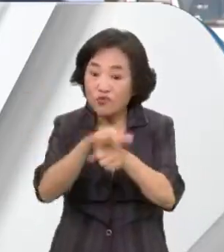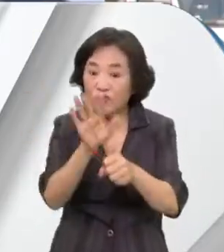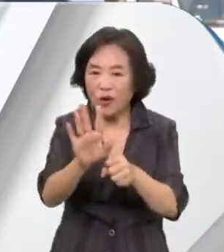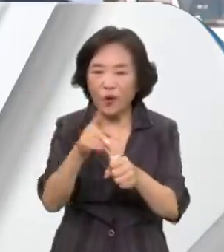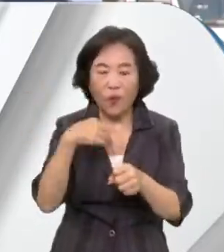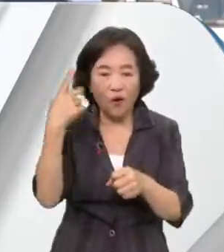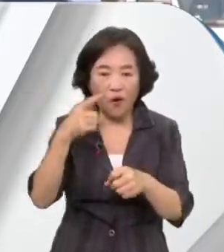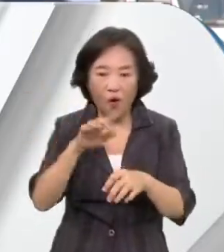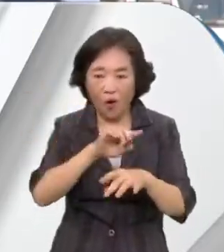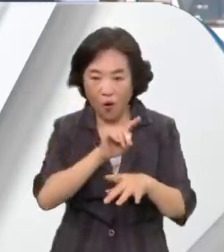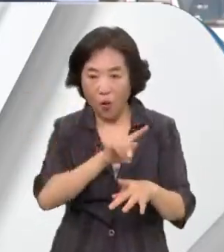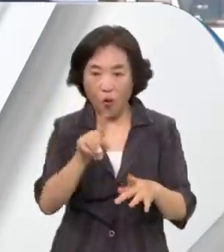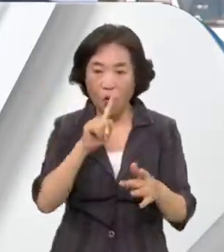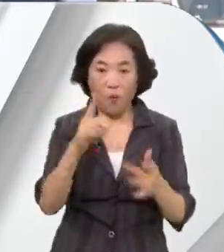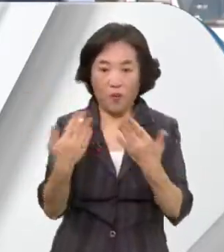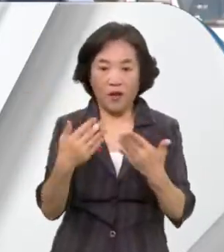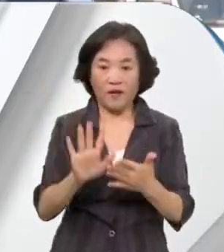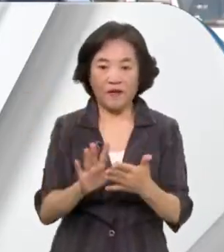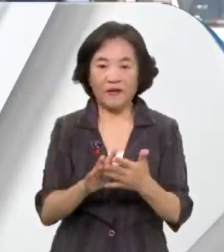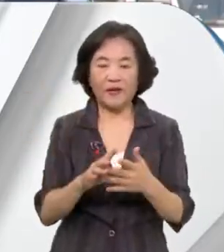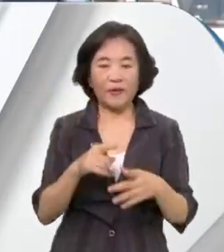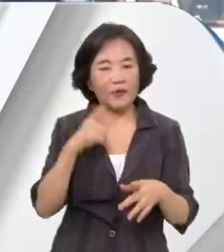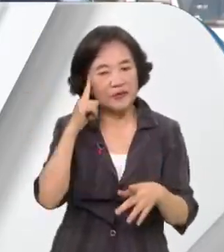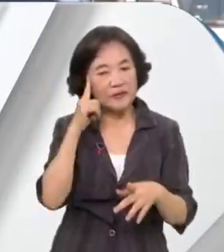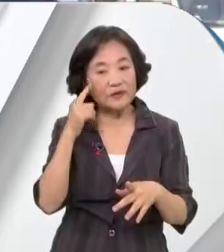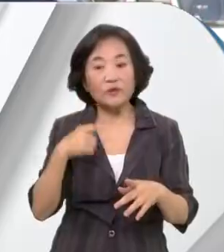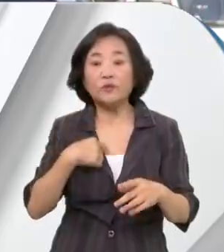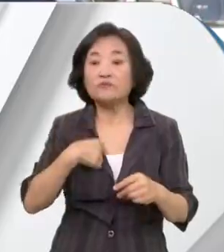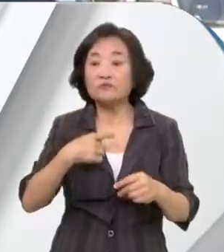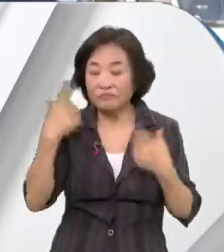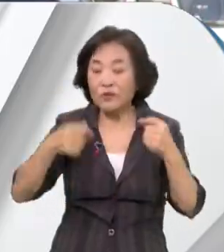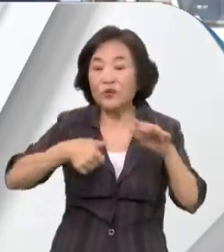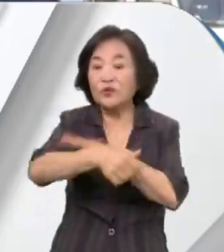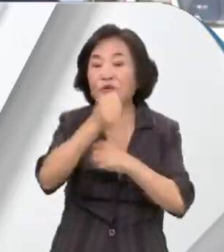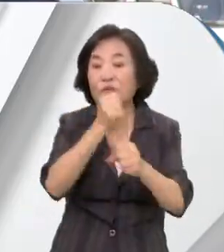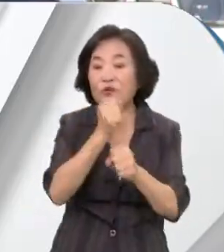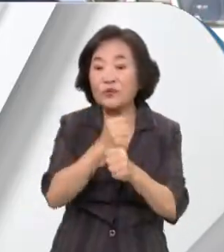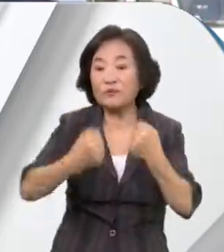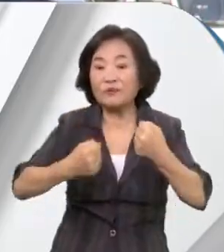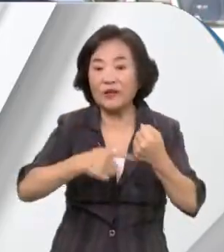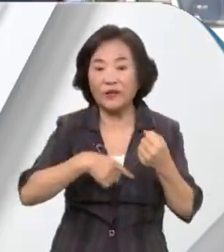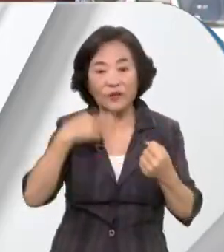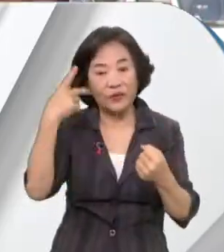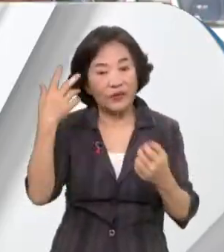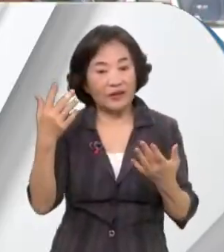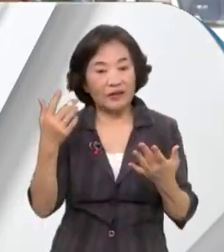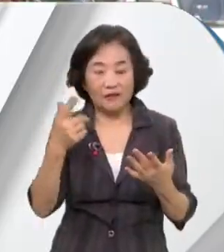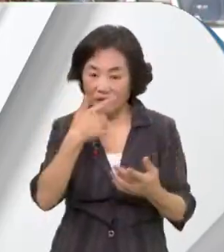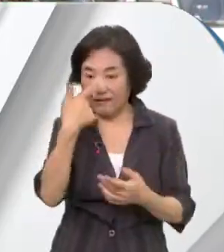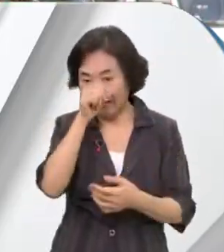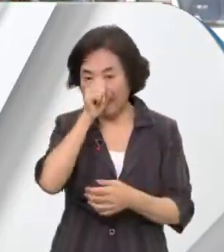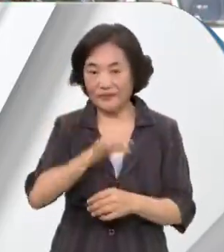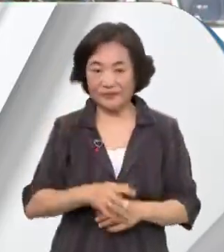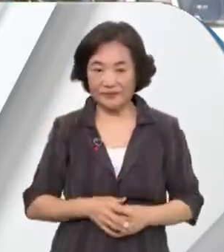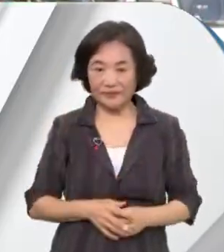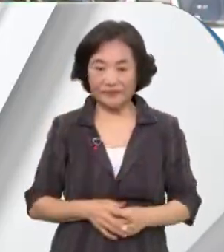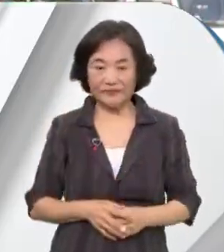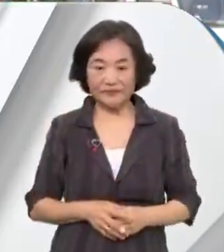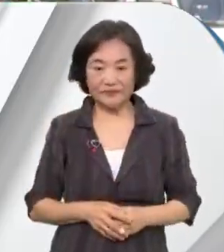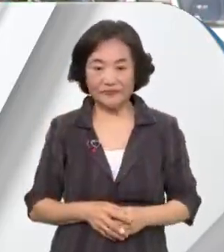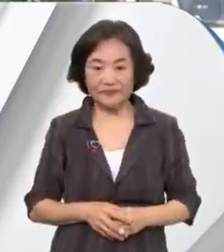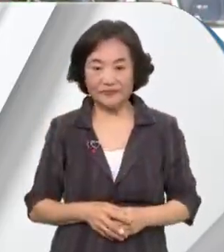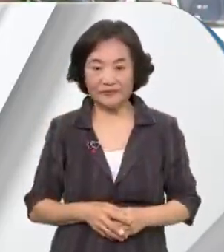的明，都非常的明确。那这样子对于我们这些求职者来讲，其实是非常好的。这样子让我们